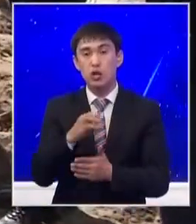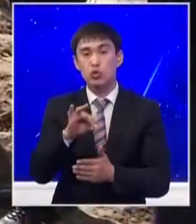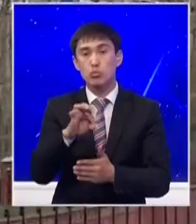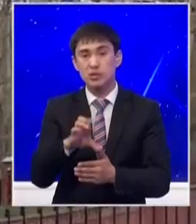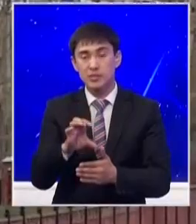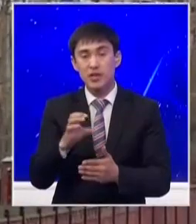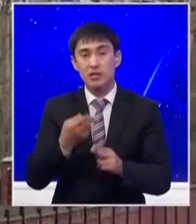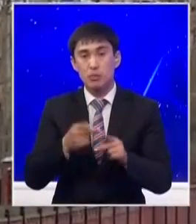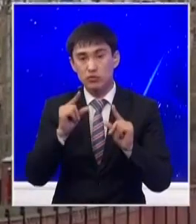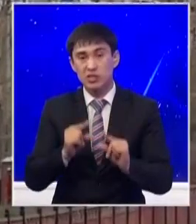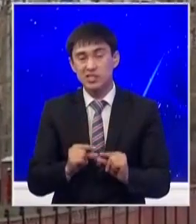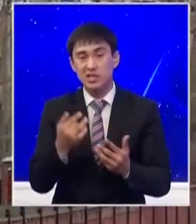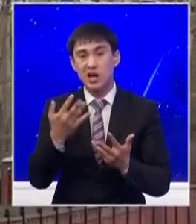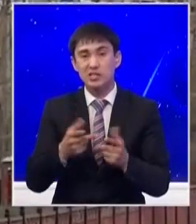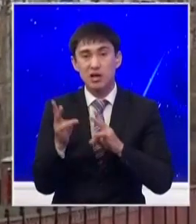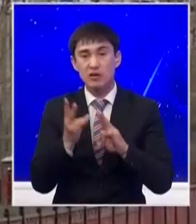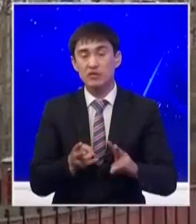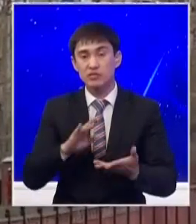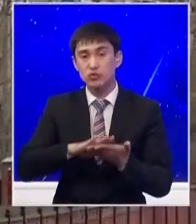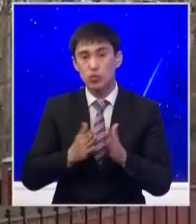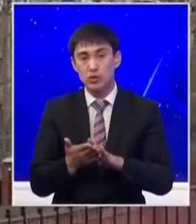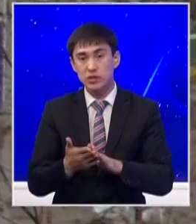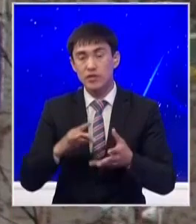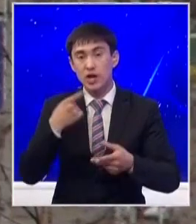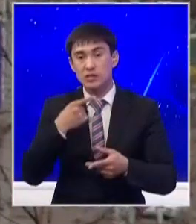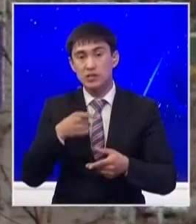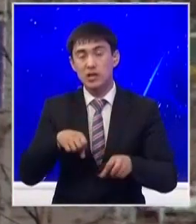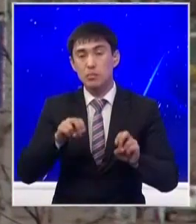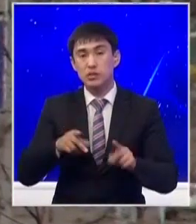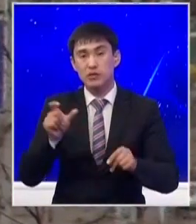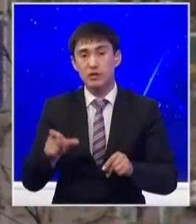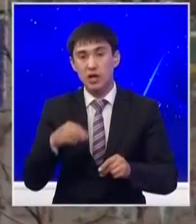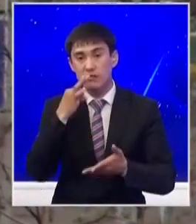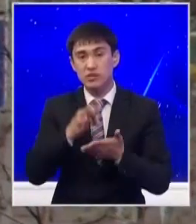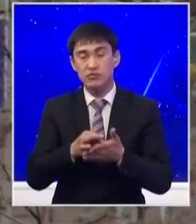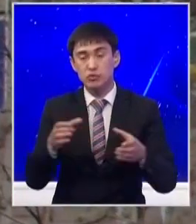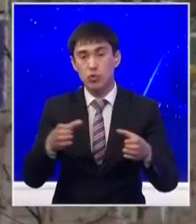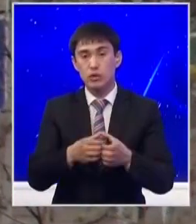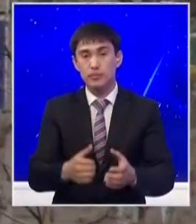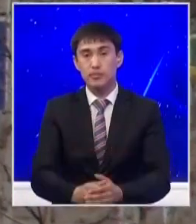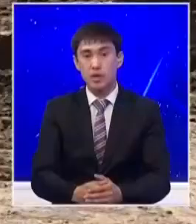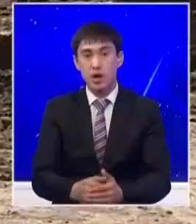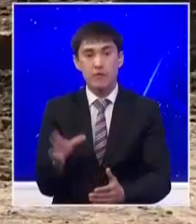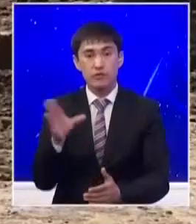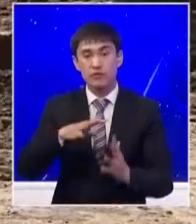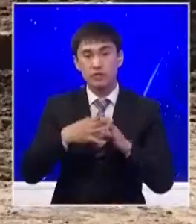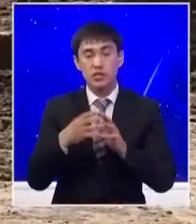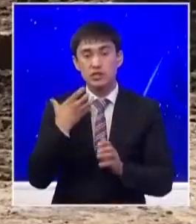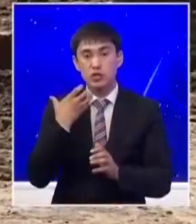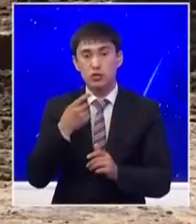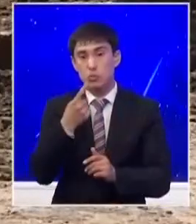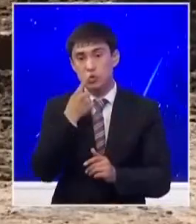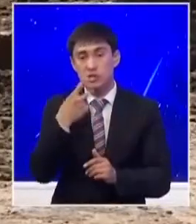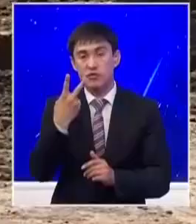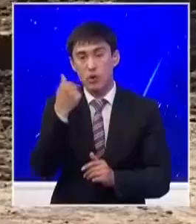Это позволит снизить количество аварийных ситуаций, резюмировали представители ответственного органа. А всего в селе Сарозек в